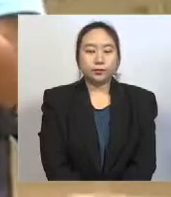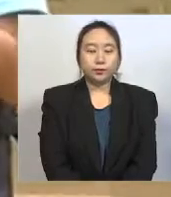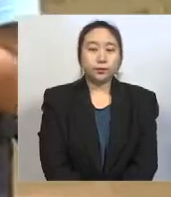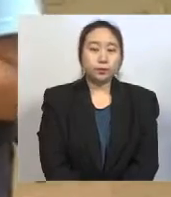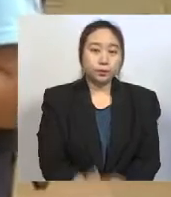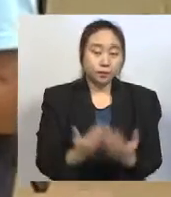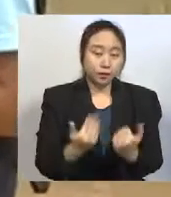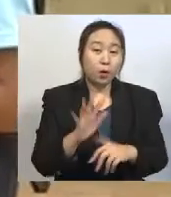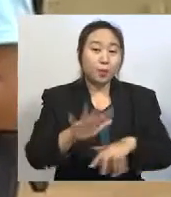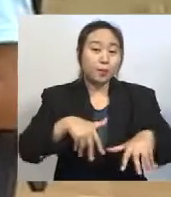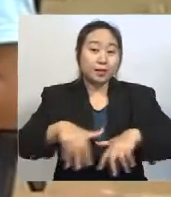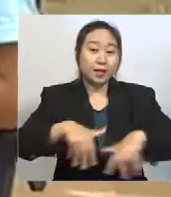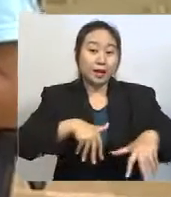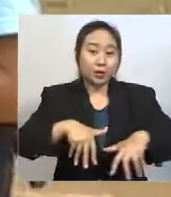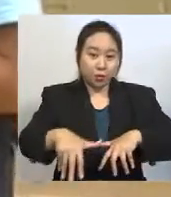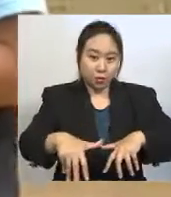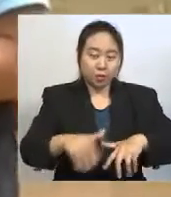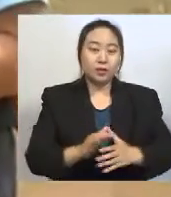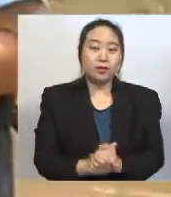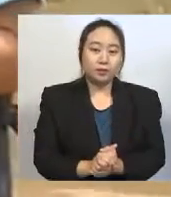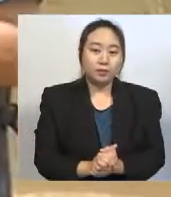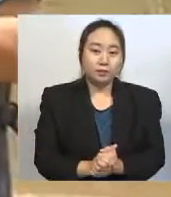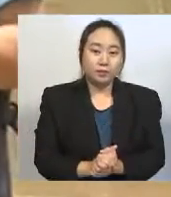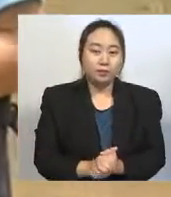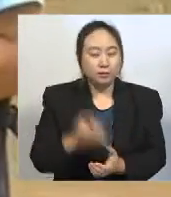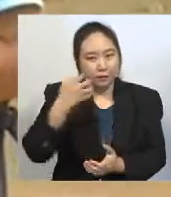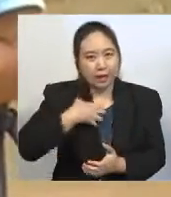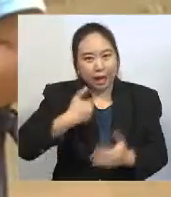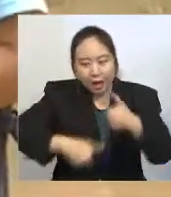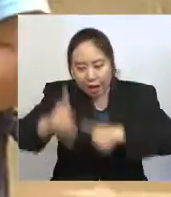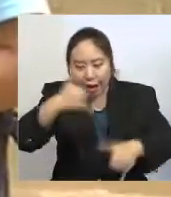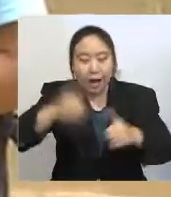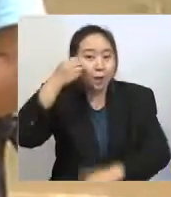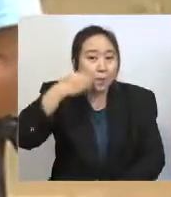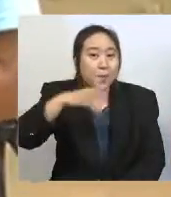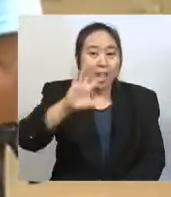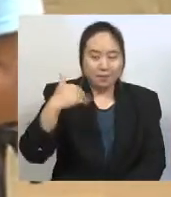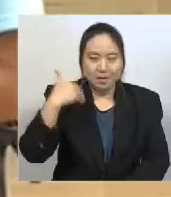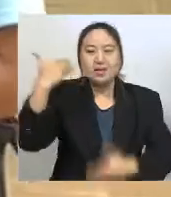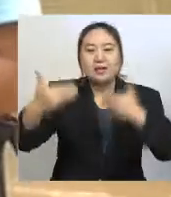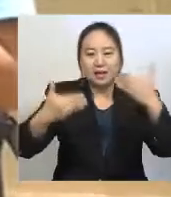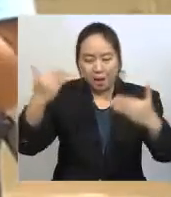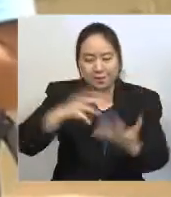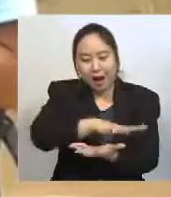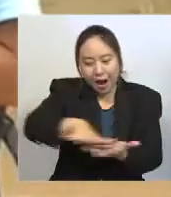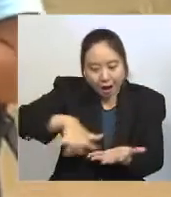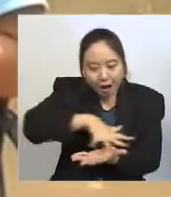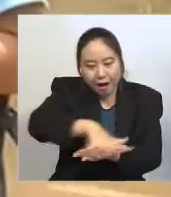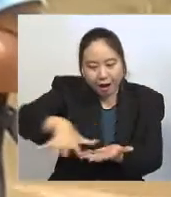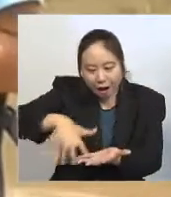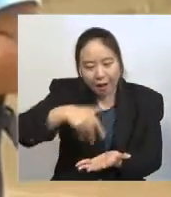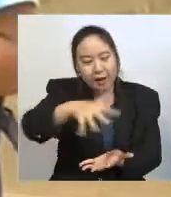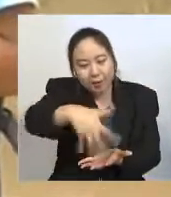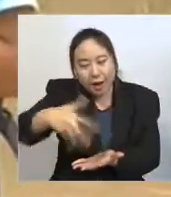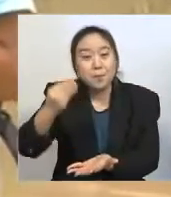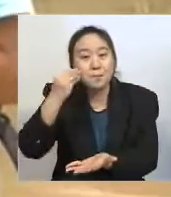ส่วนที่พี่น้องประชาชนกลับสู่บ้านเนี่ยเราก็จะมีการจัดกิจกรรมบิ๊กคลีนิ่งเดย์ในการทำความสะอาดบ้านเ